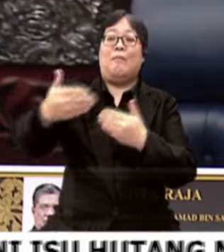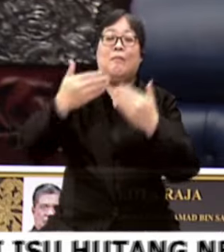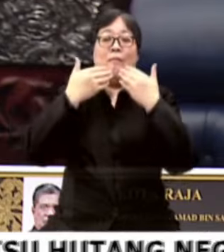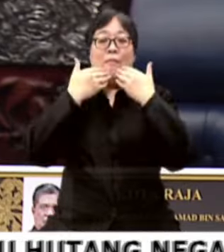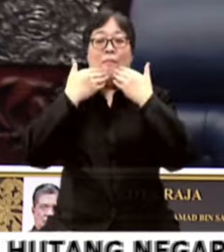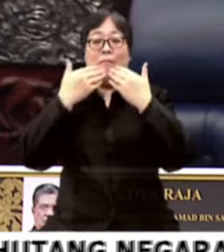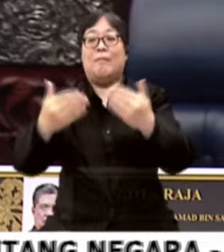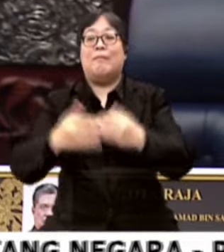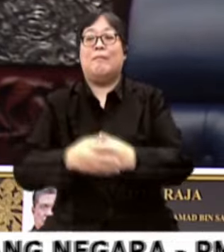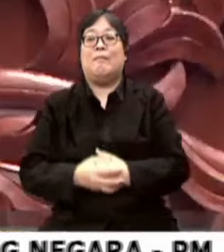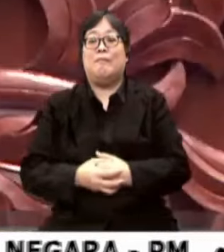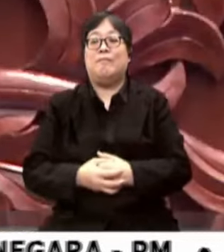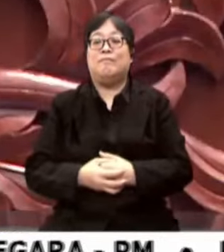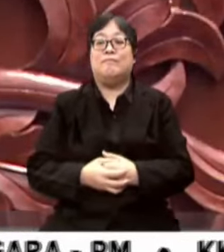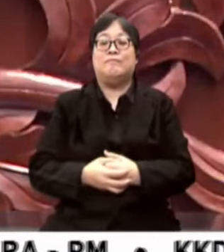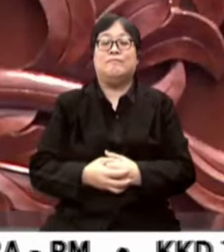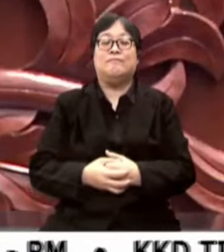kasih